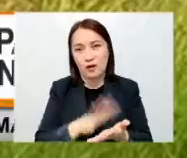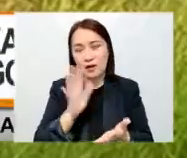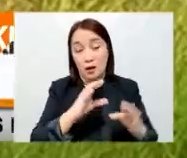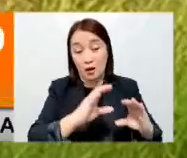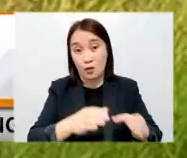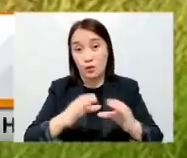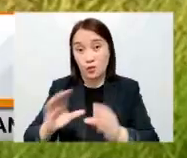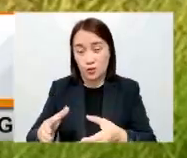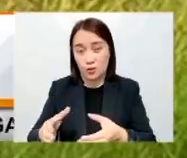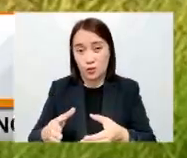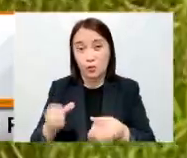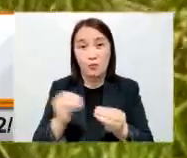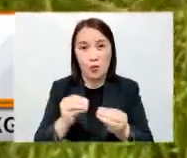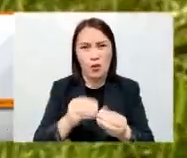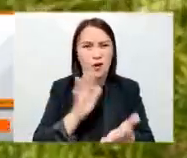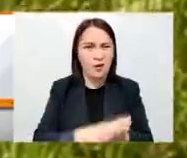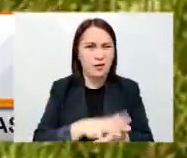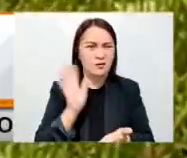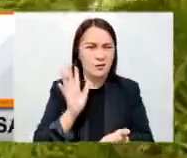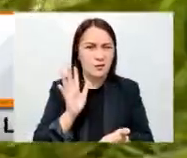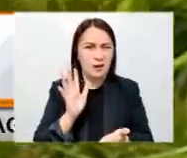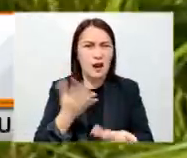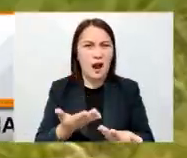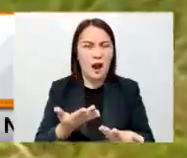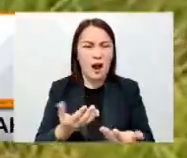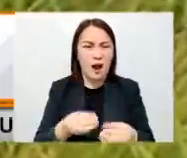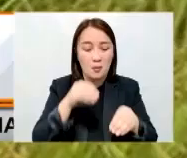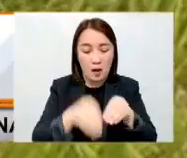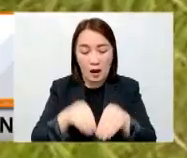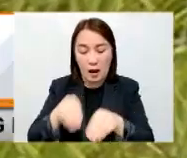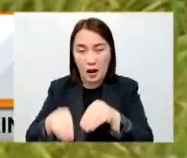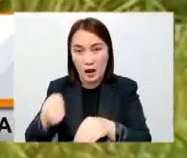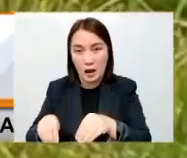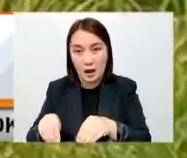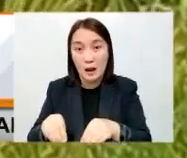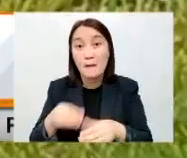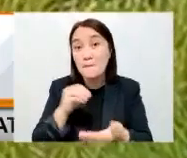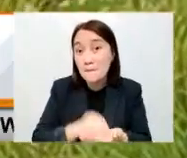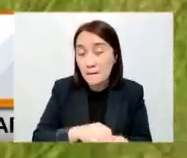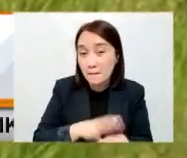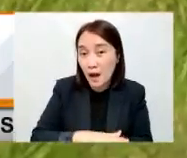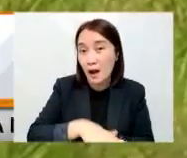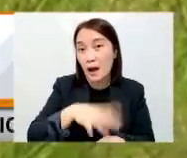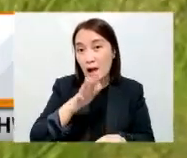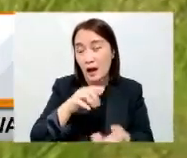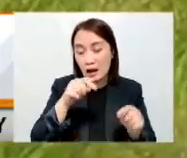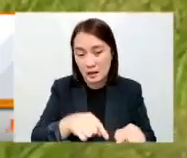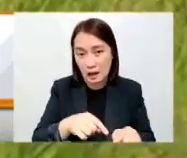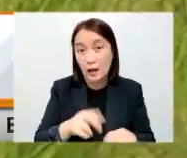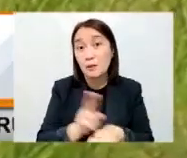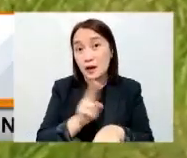ng bigas, dulot ng mahal na puhunan sa pagtatanim ng mga magsasaka. Katunayan, maituturing na nga raw itong krisis,